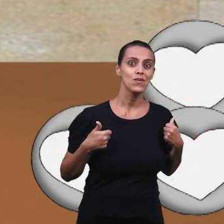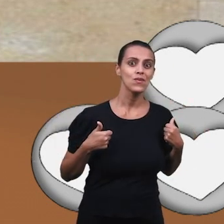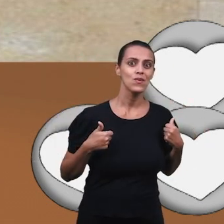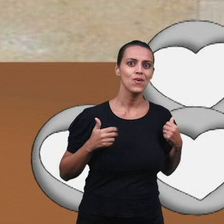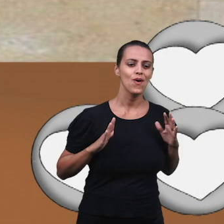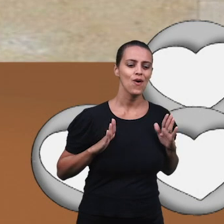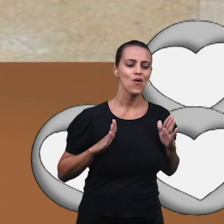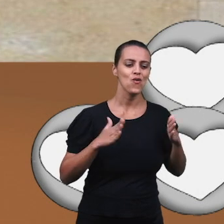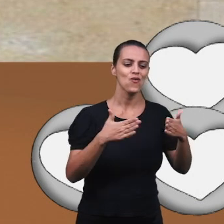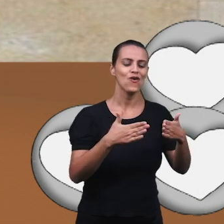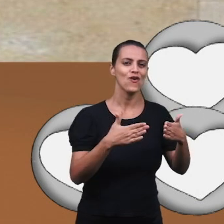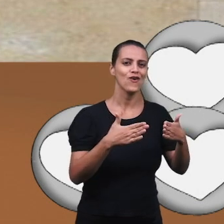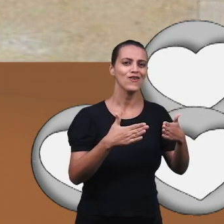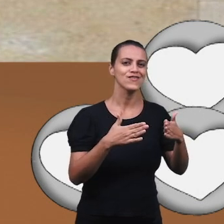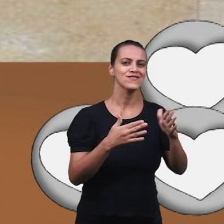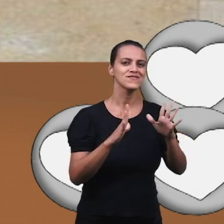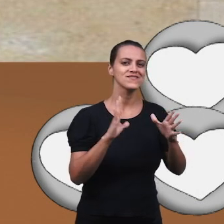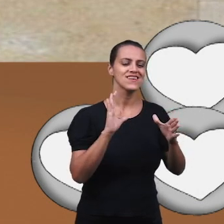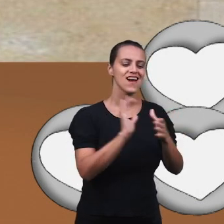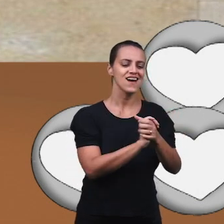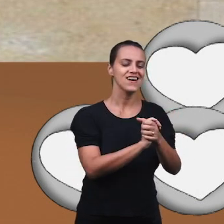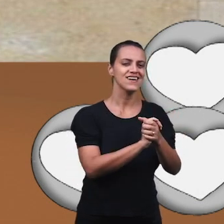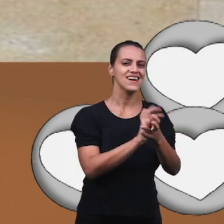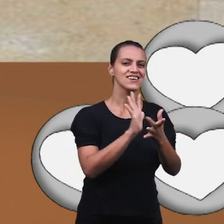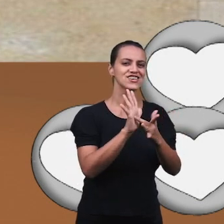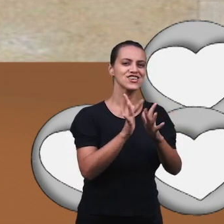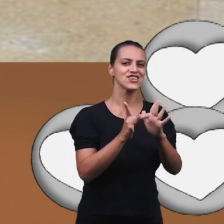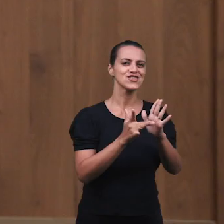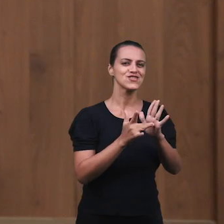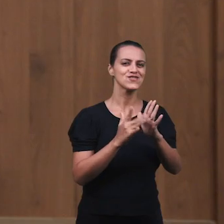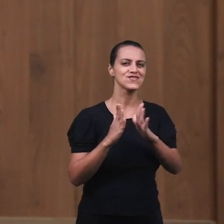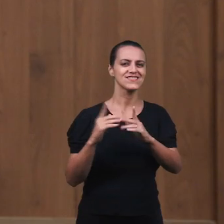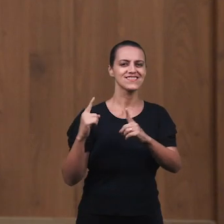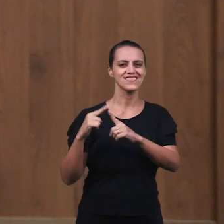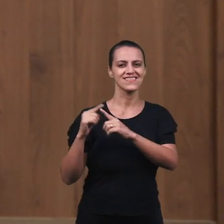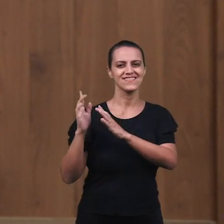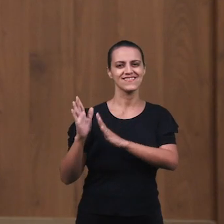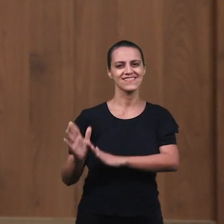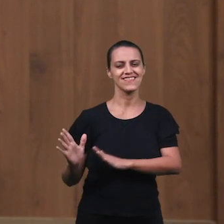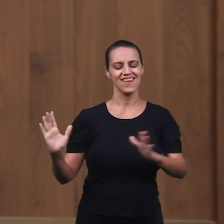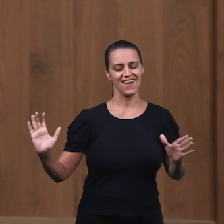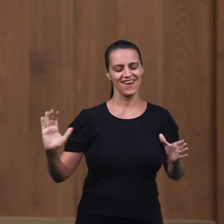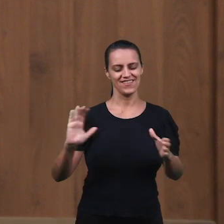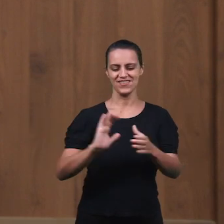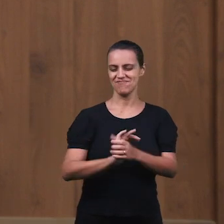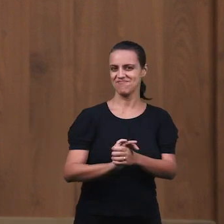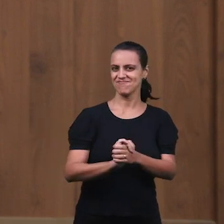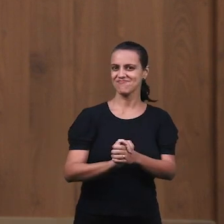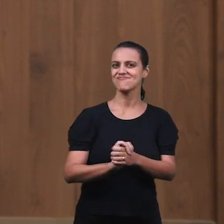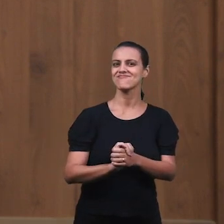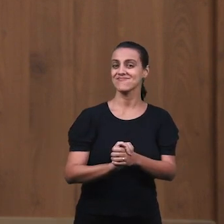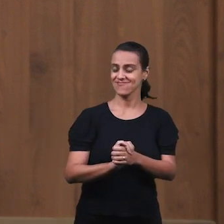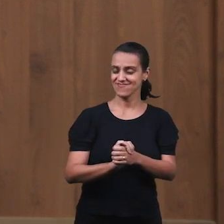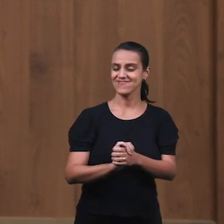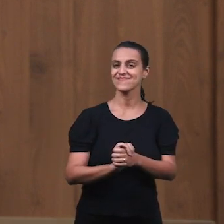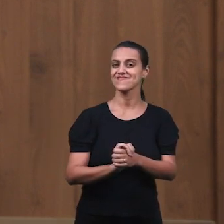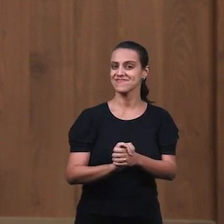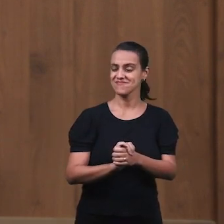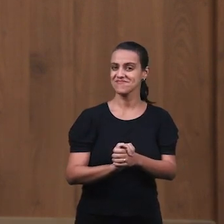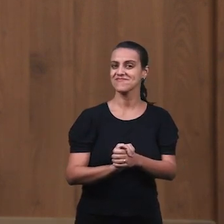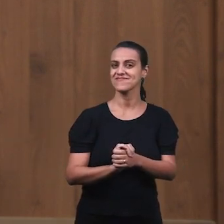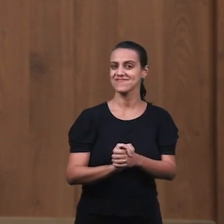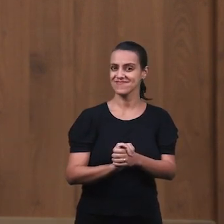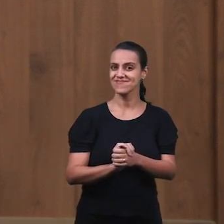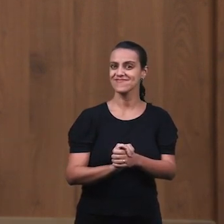pointe vers le mariage du Seigneur Jésus avec son Église, l'Église fidèle. Quelle